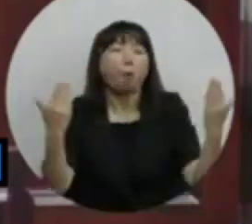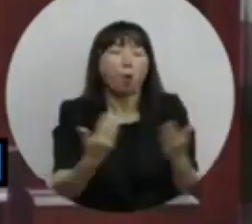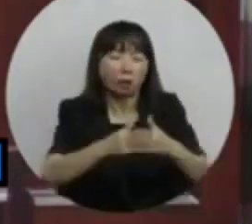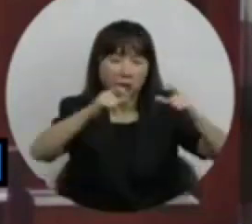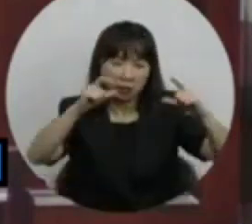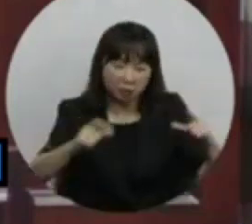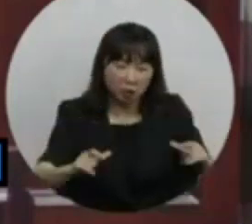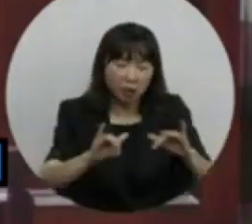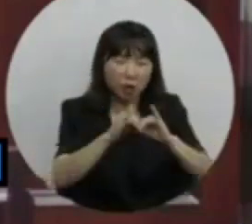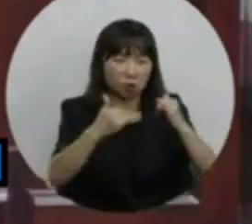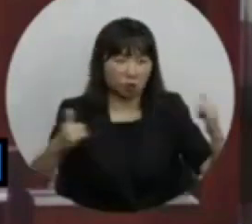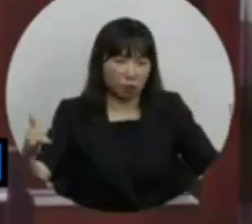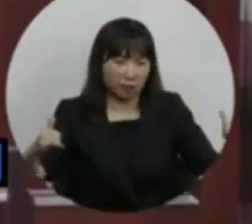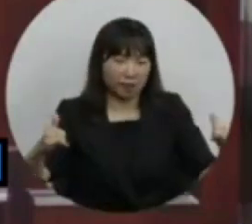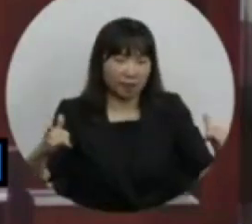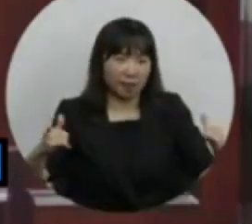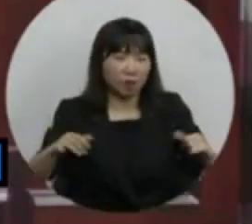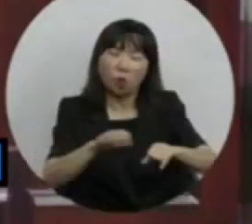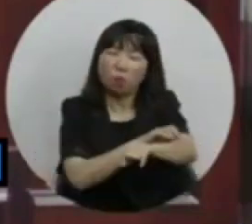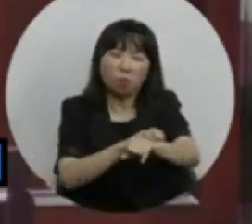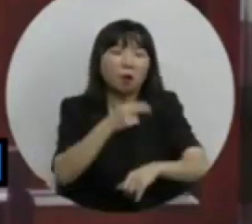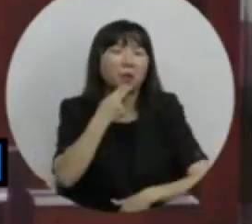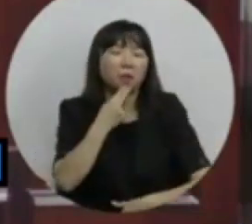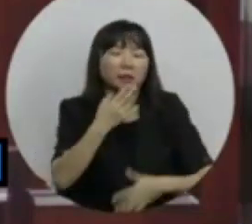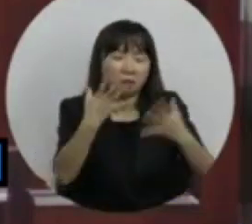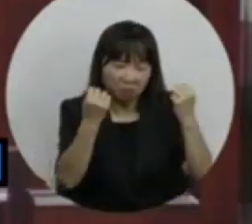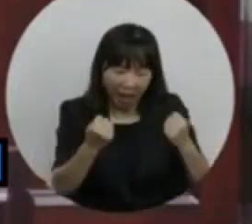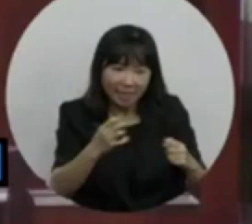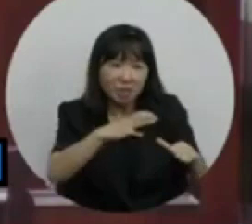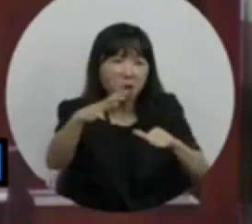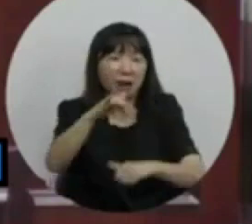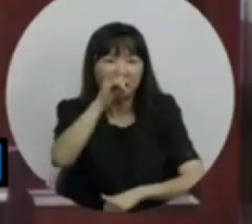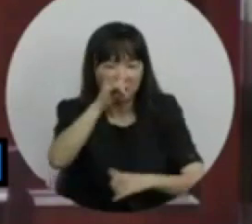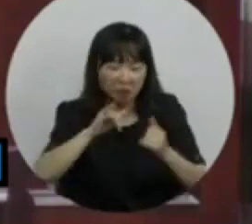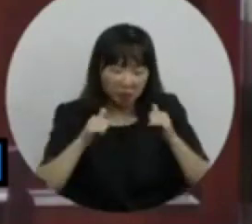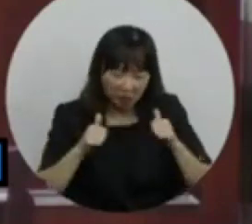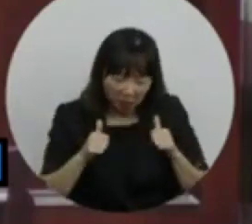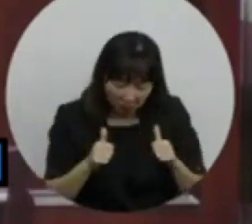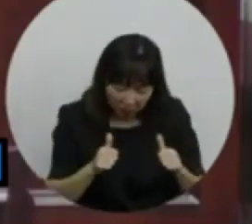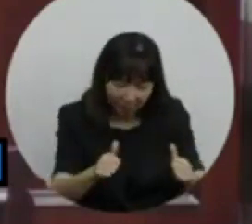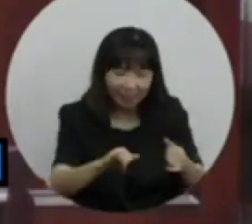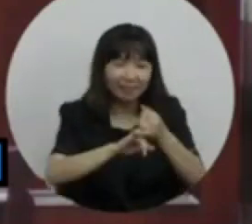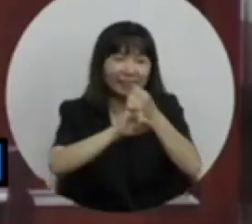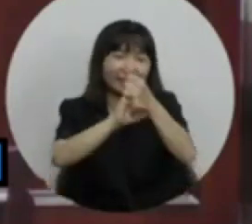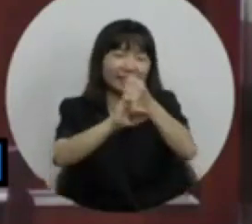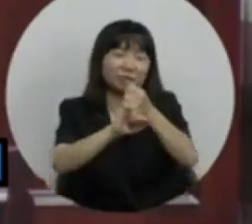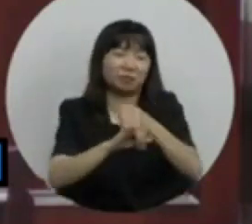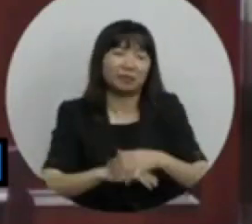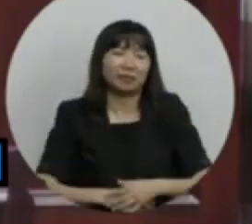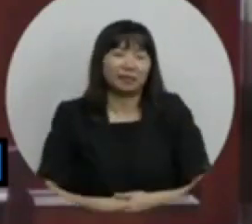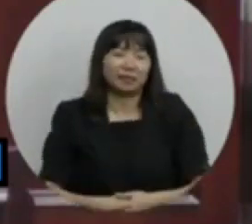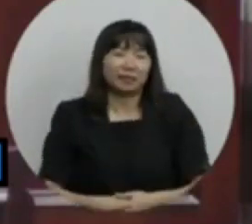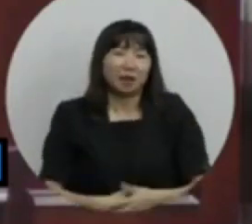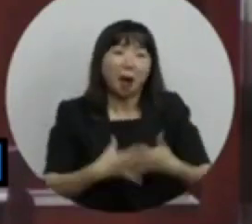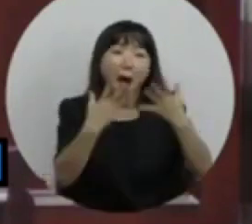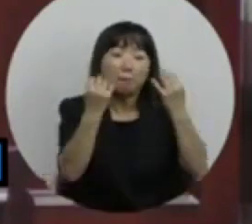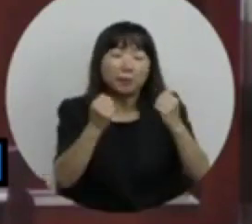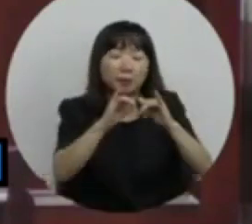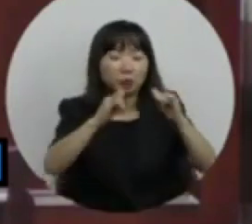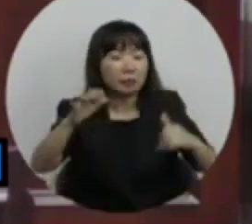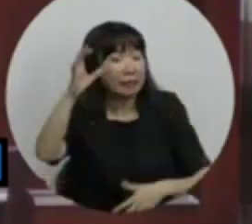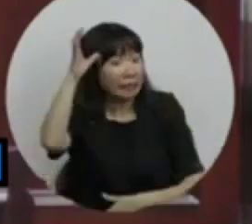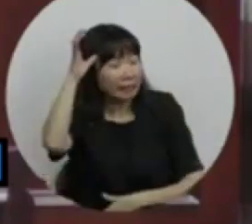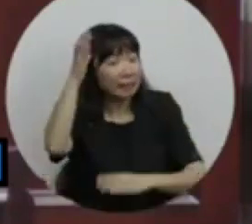주민들이 불편 없이 많이 이용할 수 있도록 최선을 다하겠습니다. 아울러 많은 주민들이 기대하고